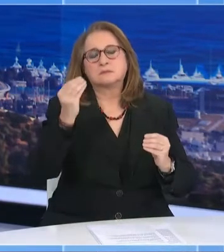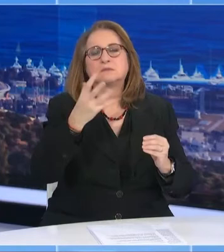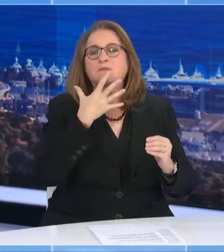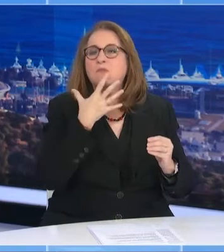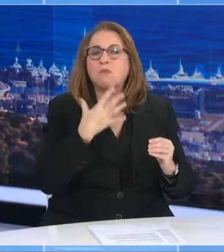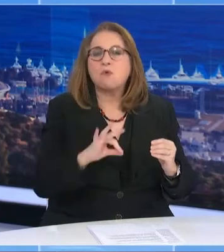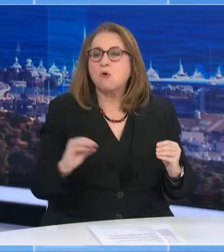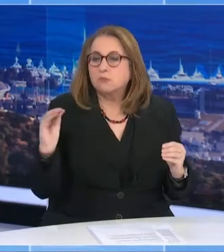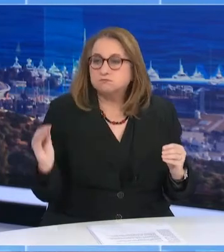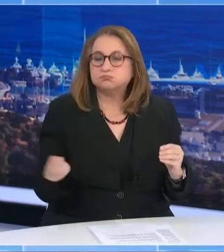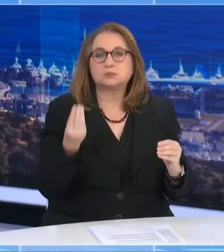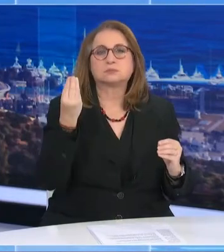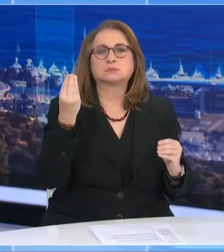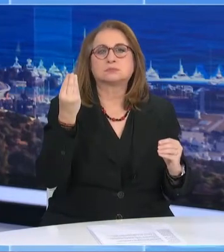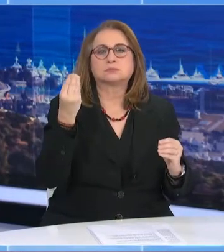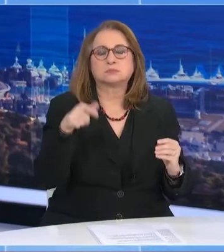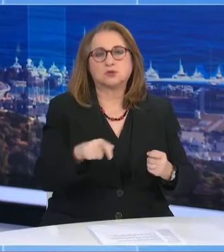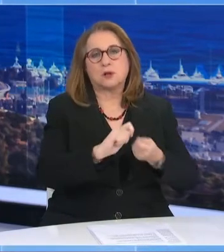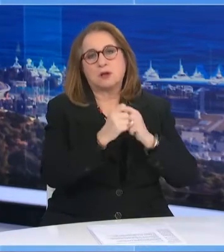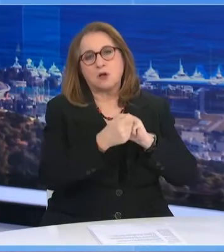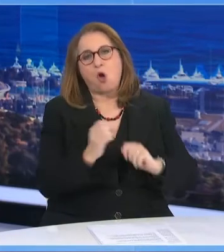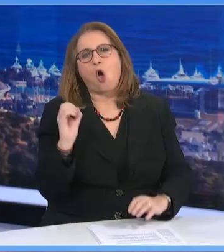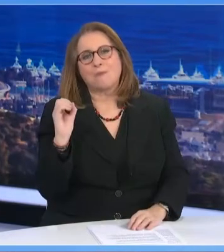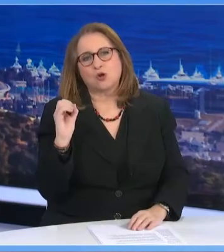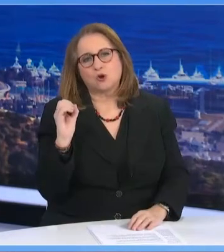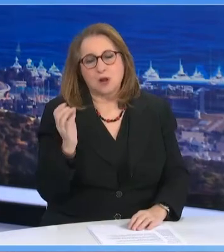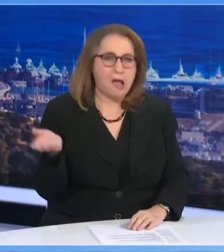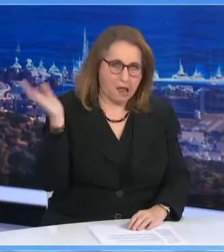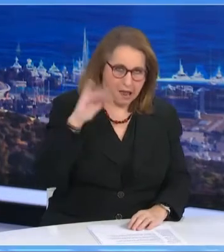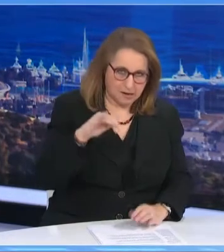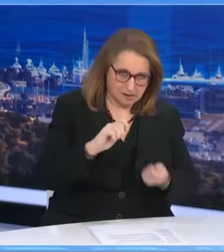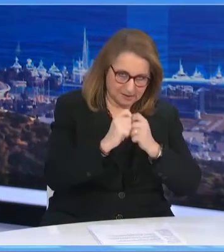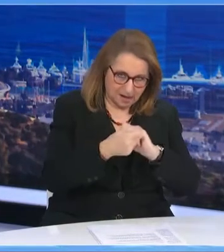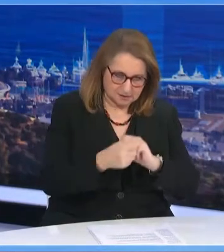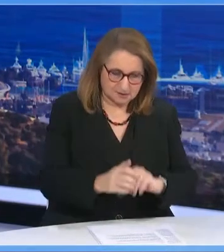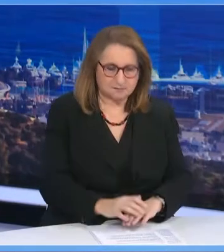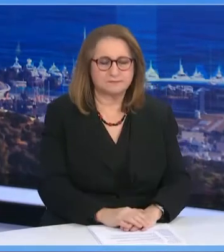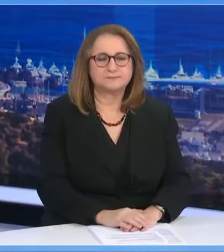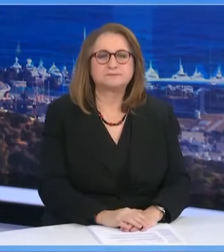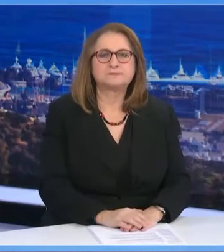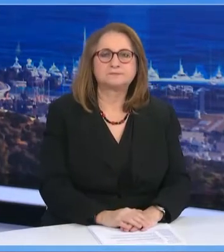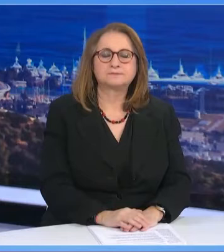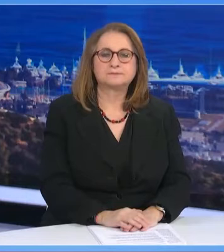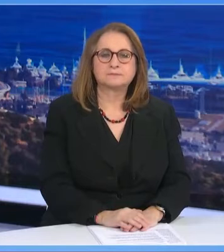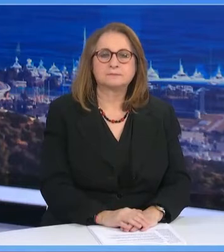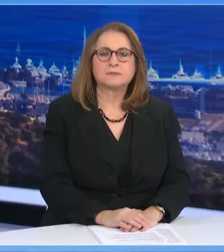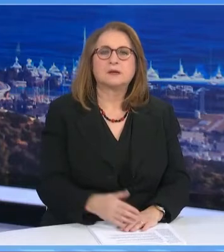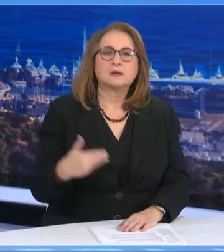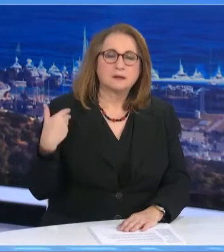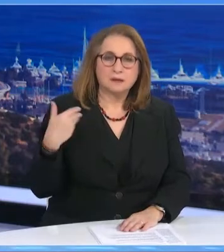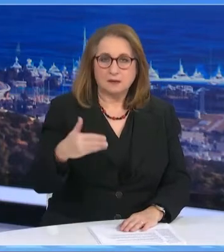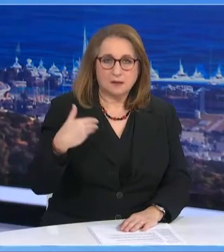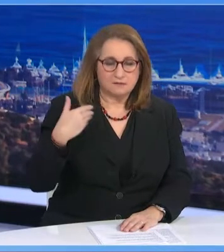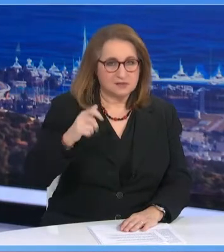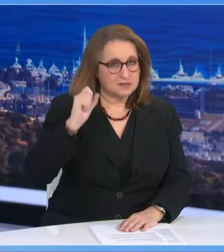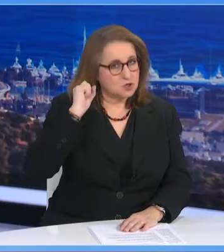της εμφάνισης και της παραλλαγής όμικρον. Οι γιορτινές ημέρες περνούν